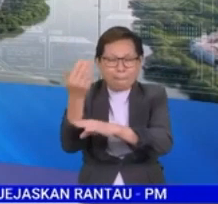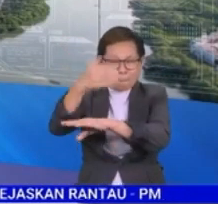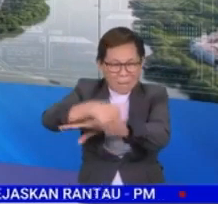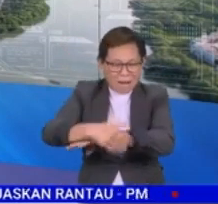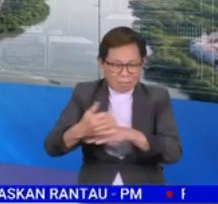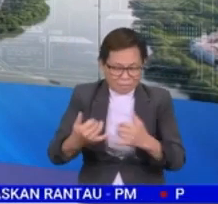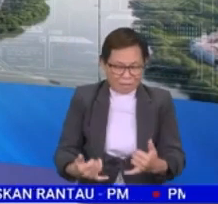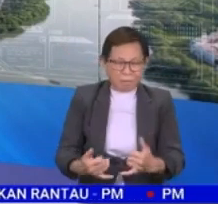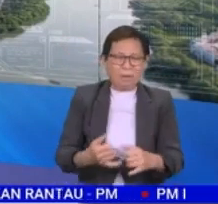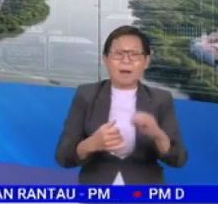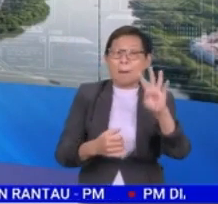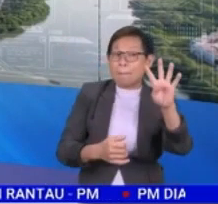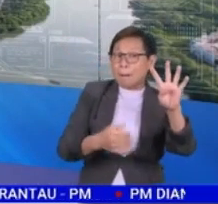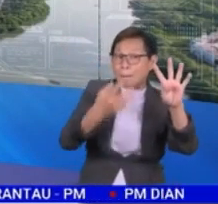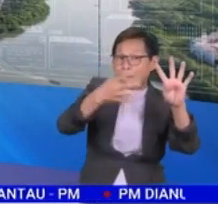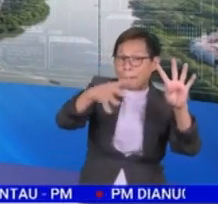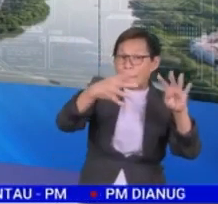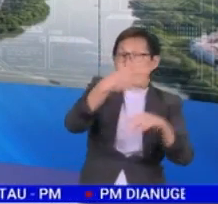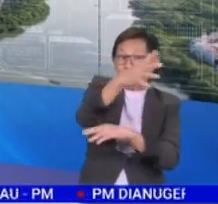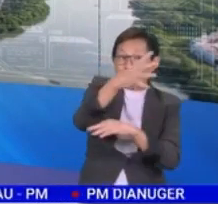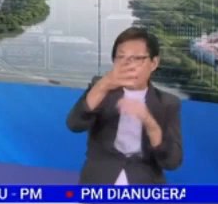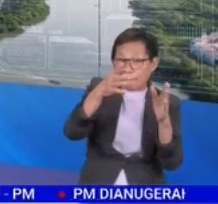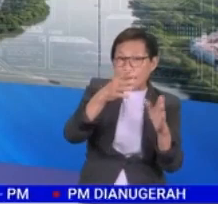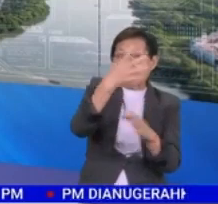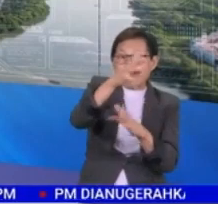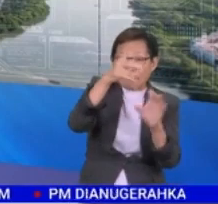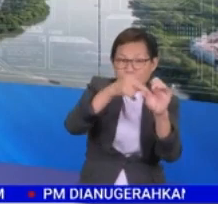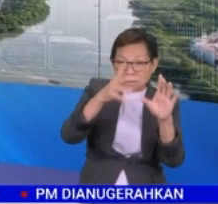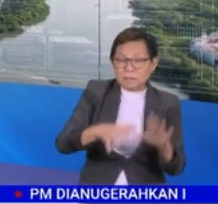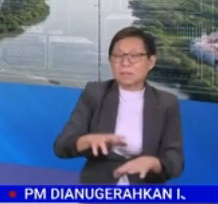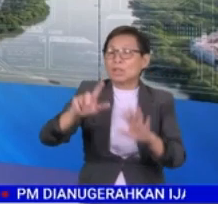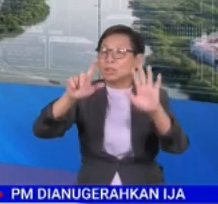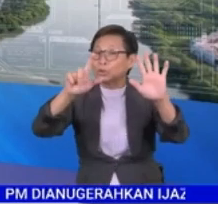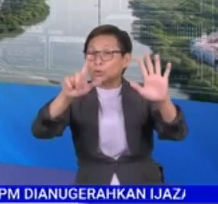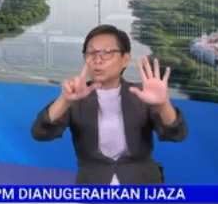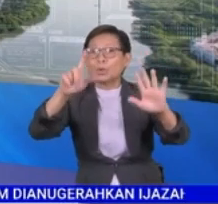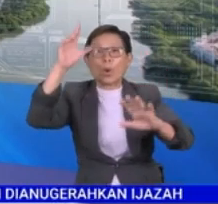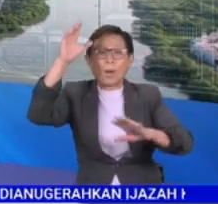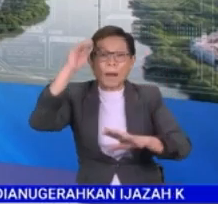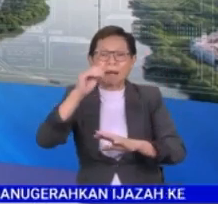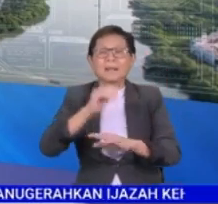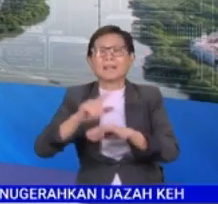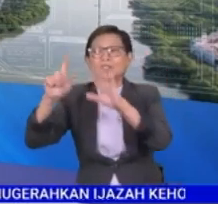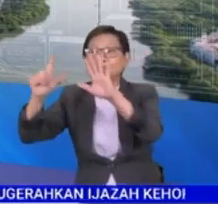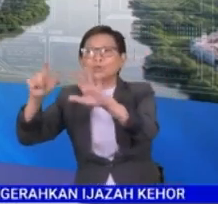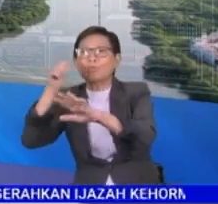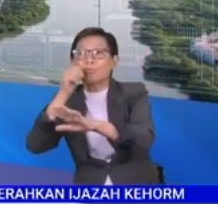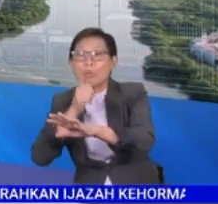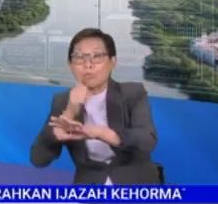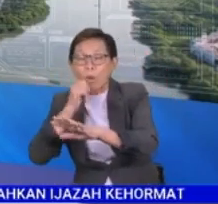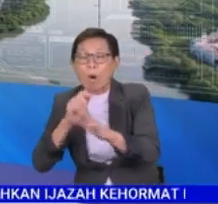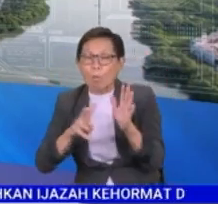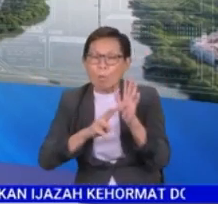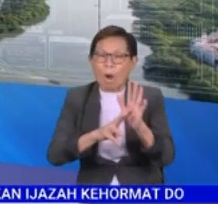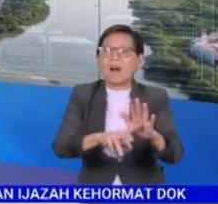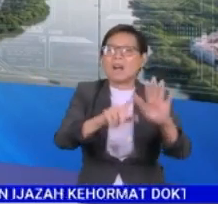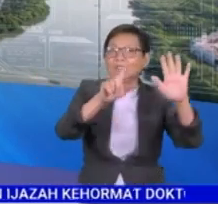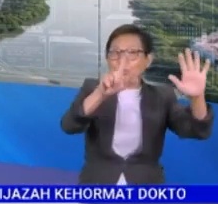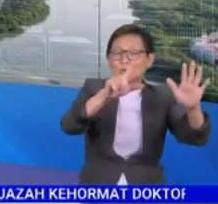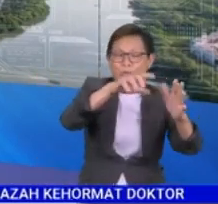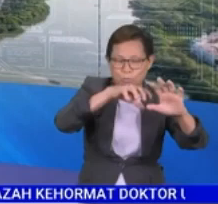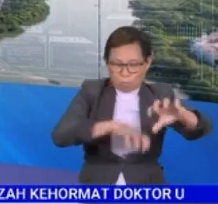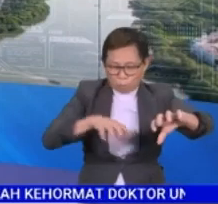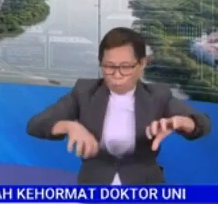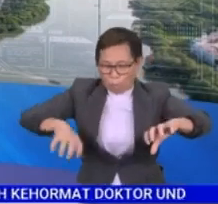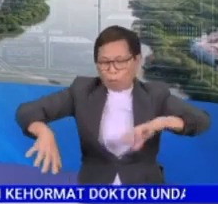malam ini daripada 14 peserta masing-masing 7 peserta kari dan tujuh peserta karya mewakili 7